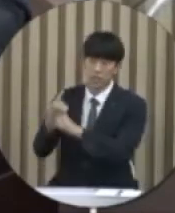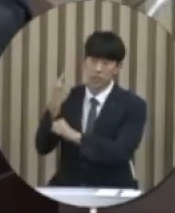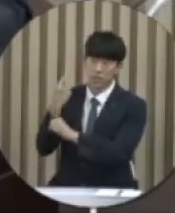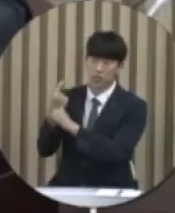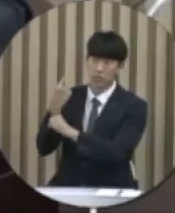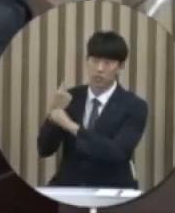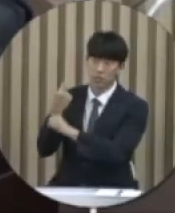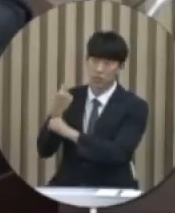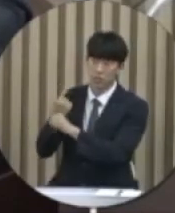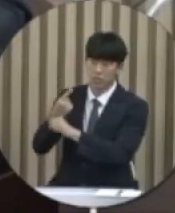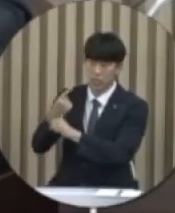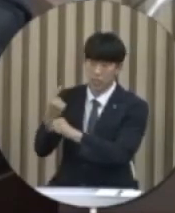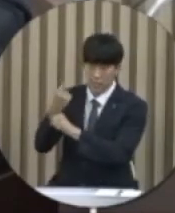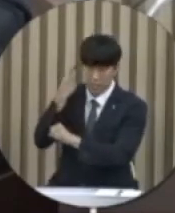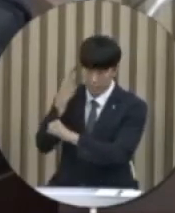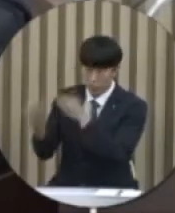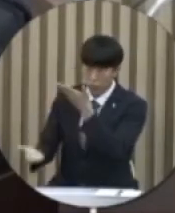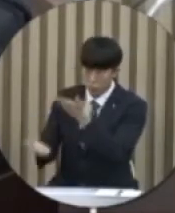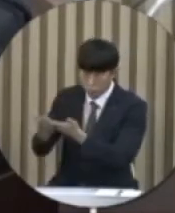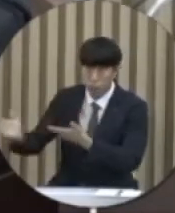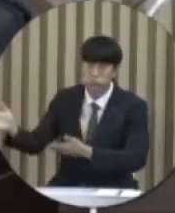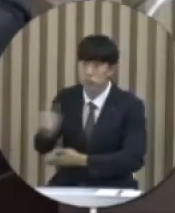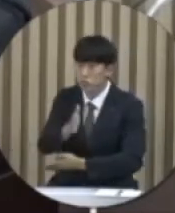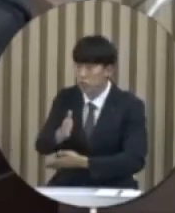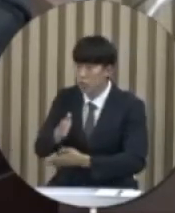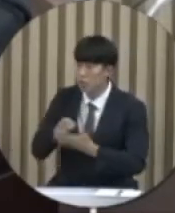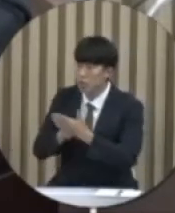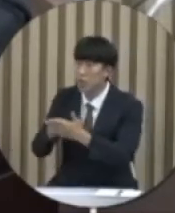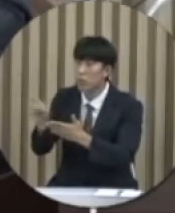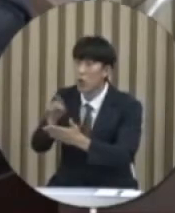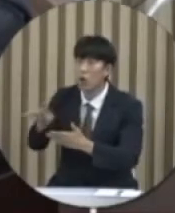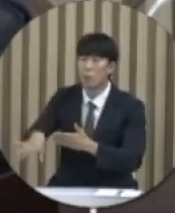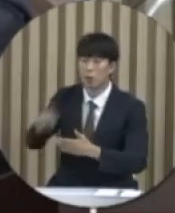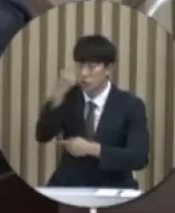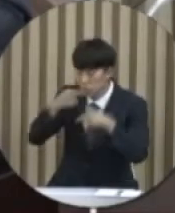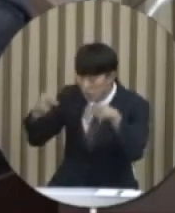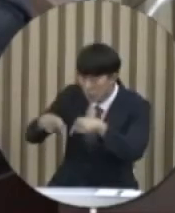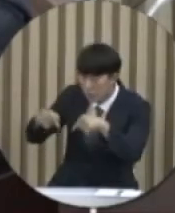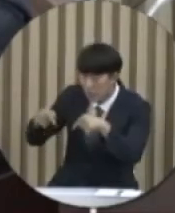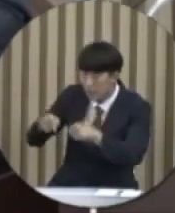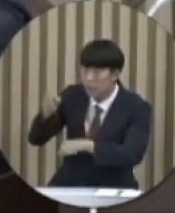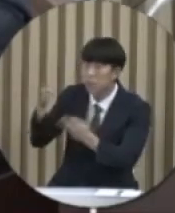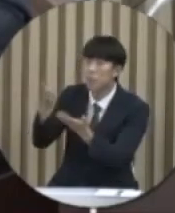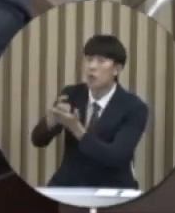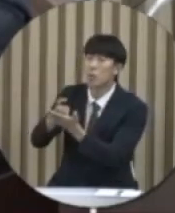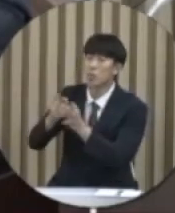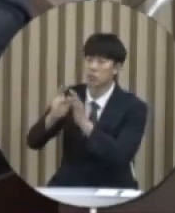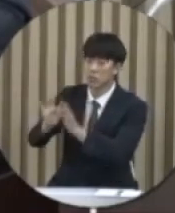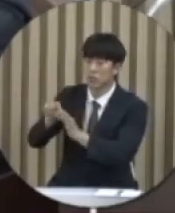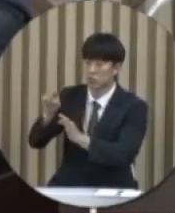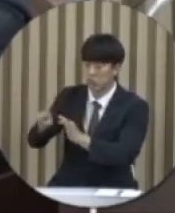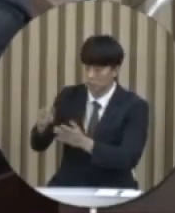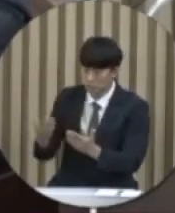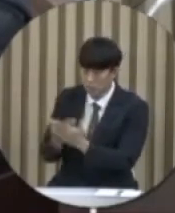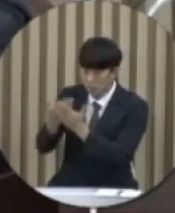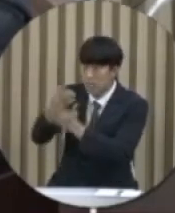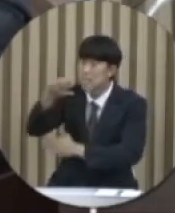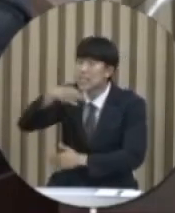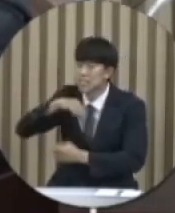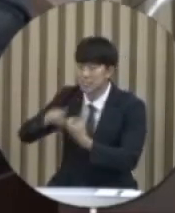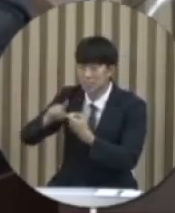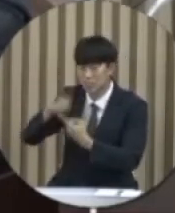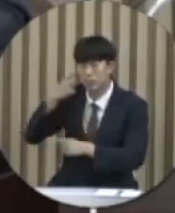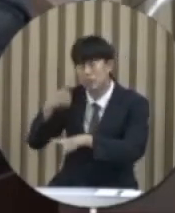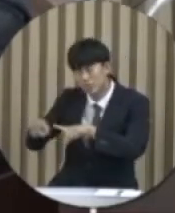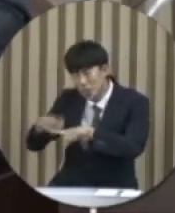작년에 초부터 진행된 게 시에서는요, 우선협상 제도를 통해서 이 개발에 대한 이익을 분석해보자